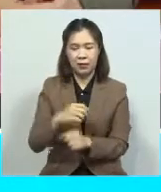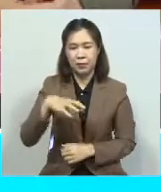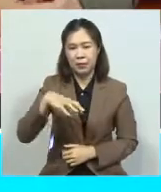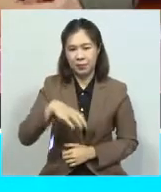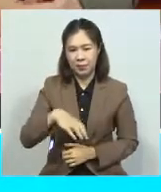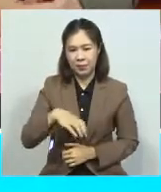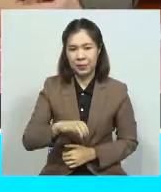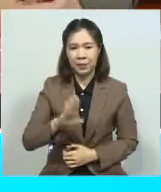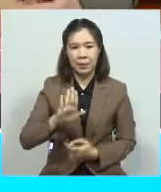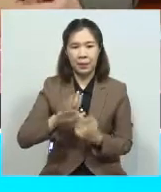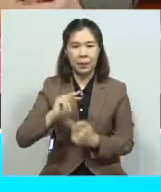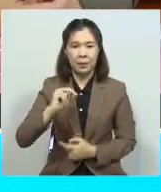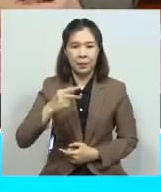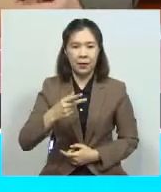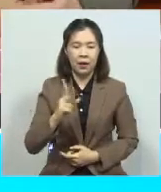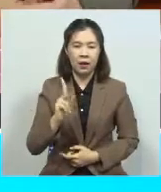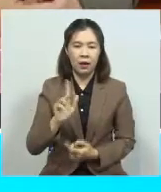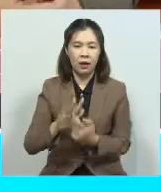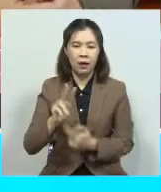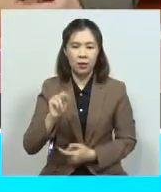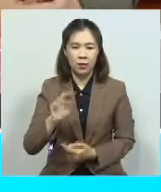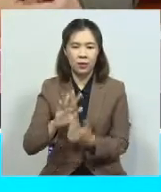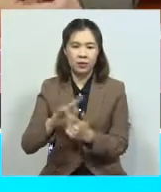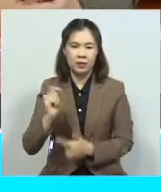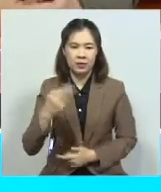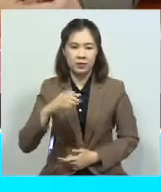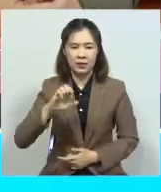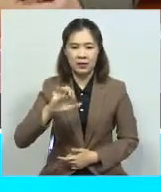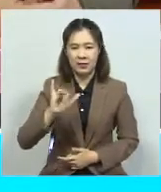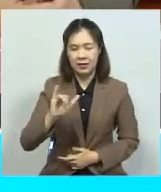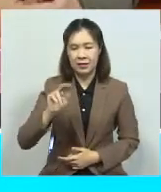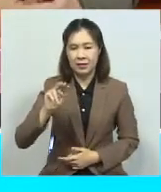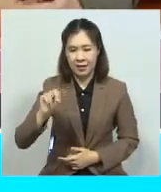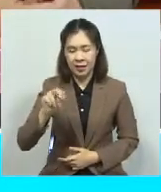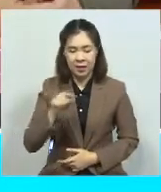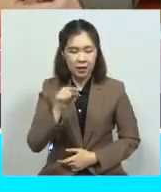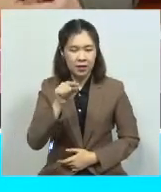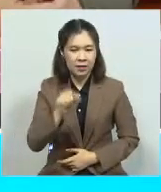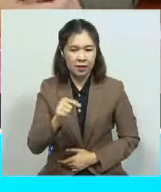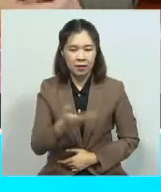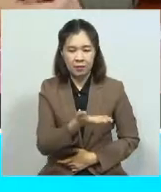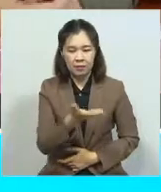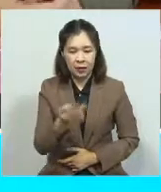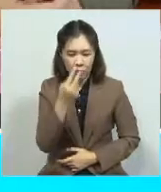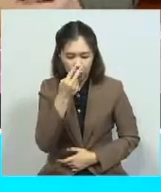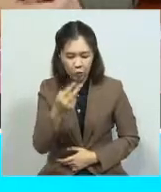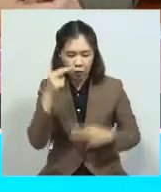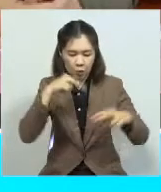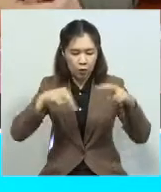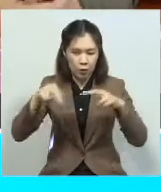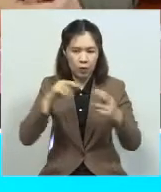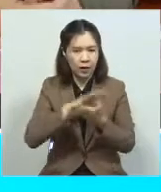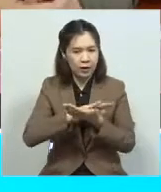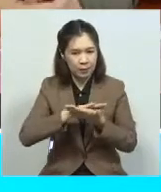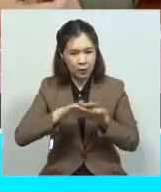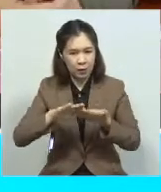เทียนหรือในองค์กรบัญชาการที่ต้องดำเนินการแล้วเนี่ยในทุกส่วนก็ได้สั่งการไปให้ดูให้ความเรียบร้อยนะครับโดยเฉพาะในสถ